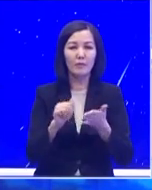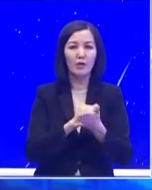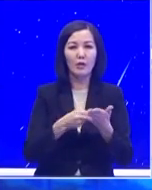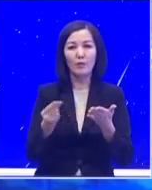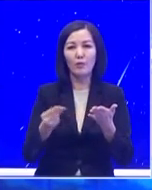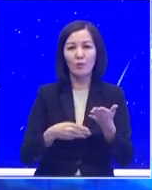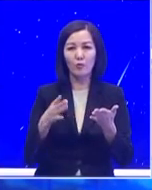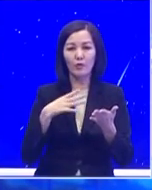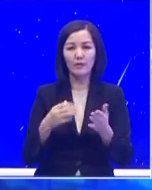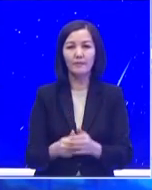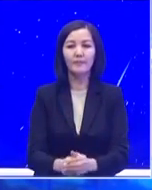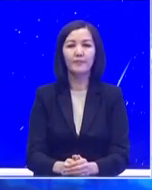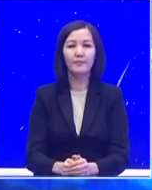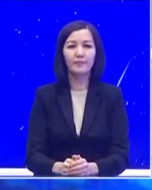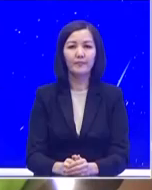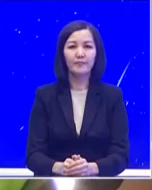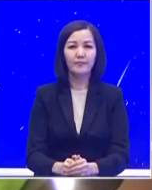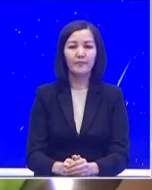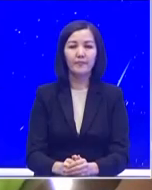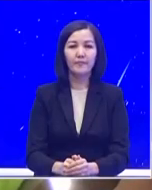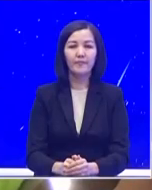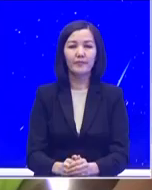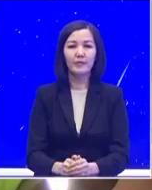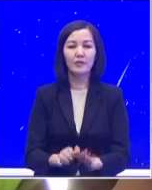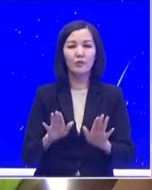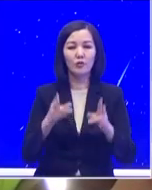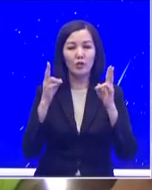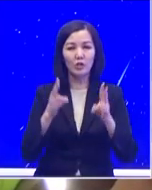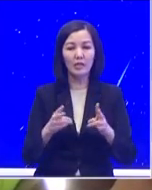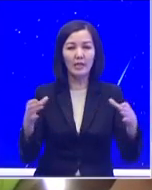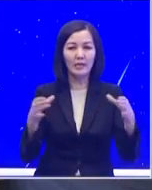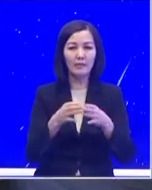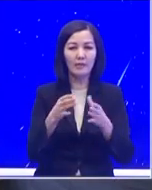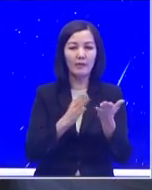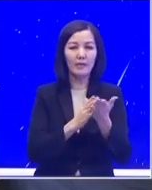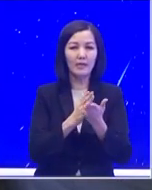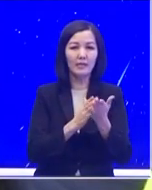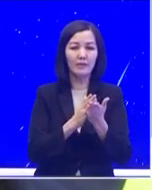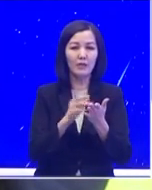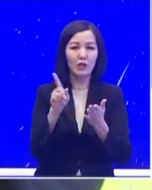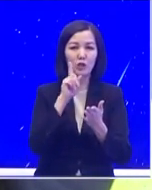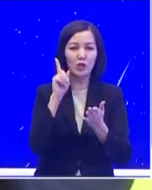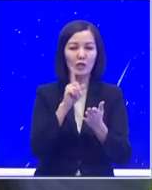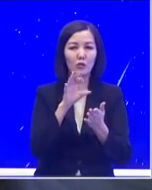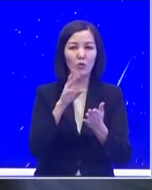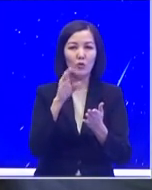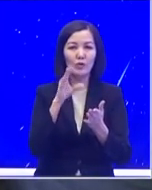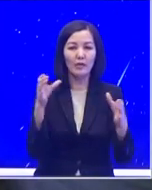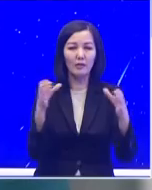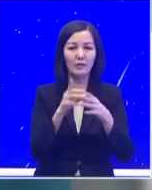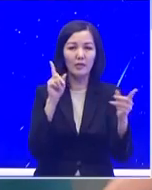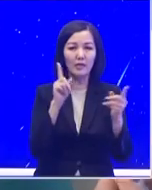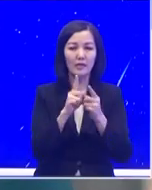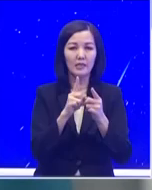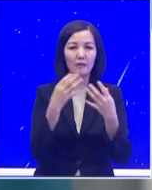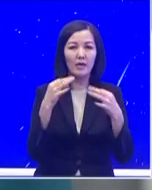жасасып меморандумға қол қойды. Ең алдымен төтенше жағдайлар департаменті қызметкерлері Жас Отан жастар қанаты еріктілермен кездесіп,